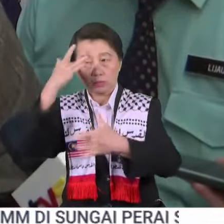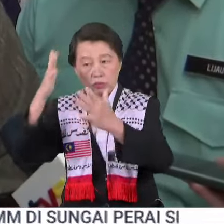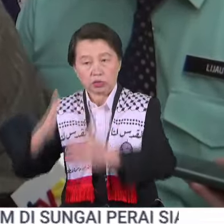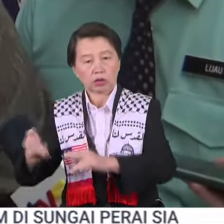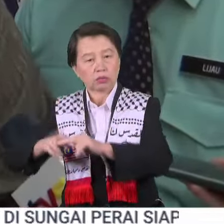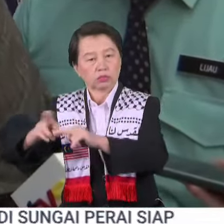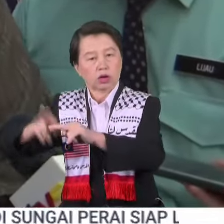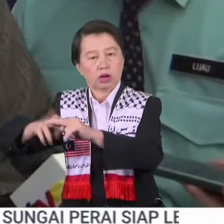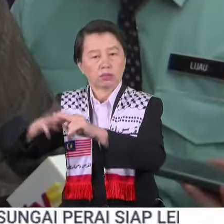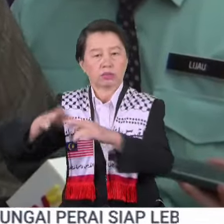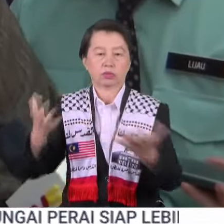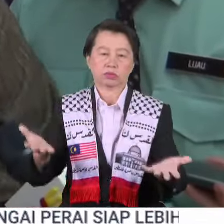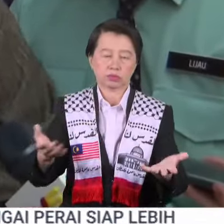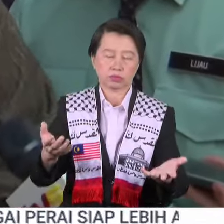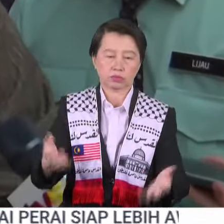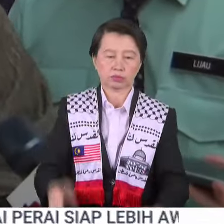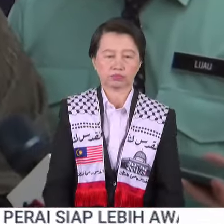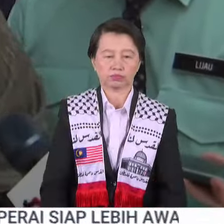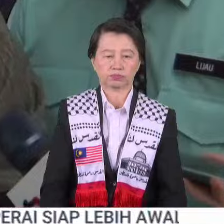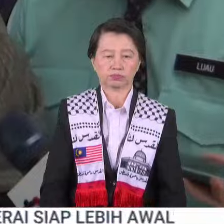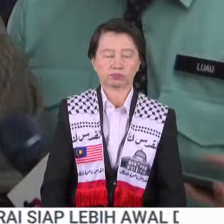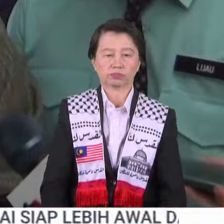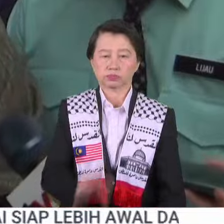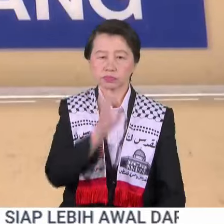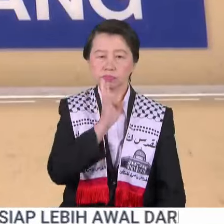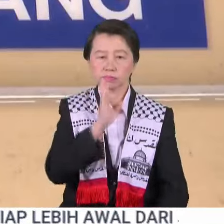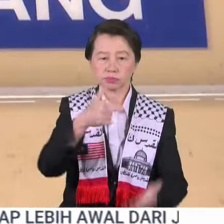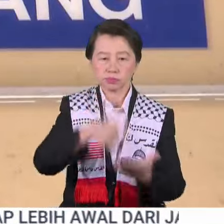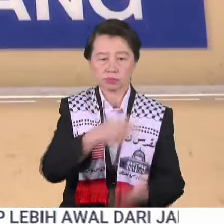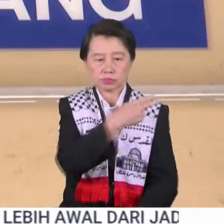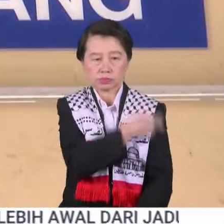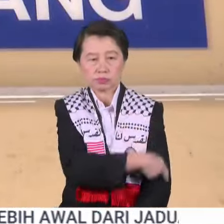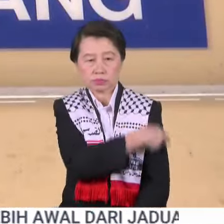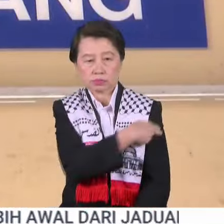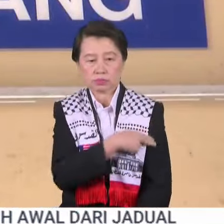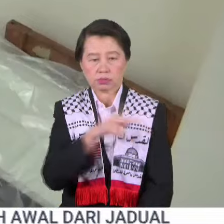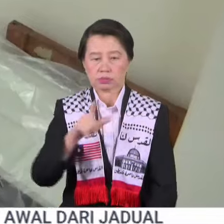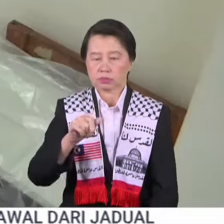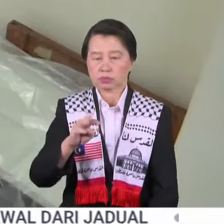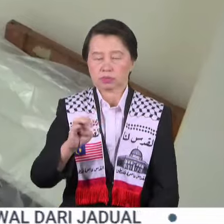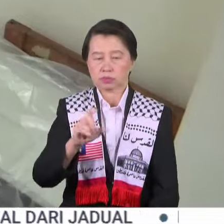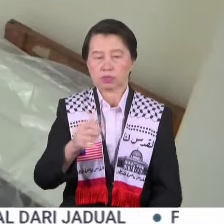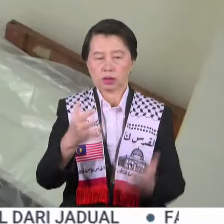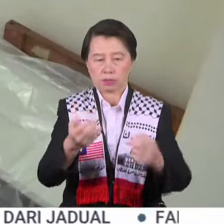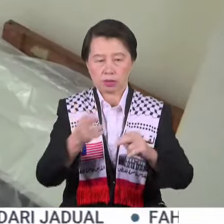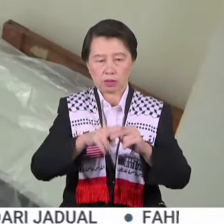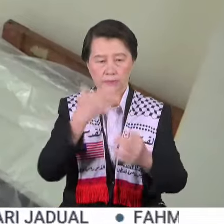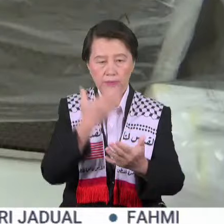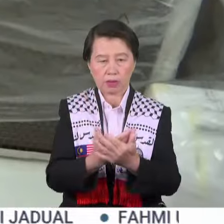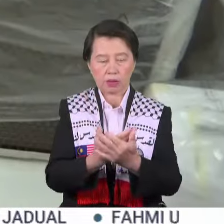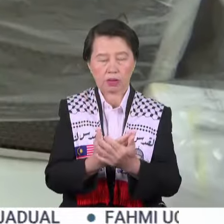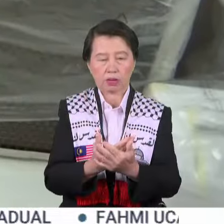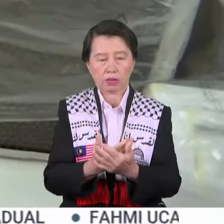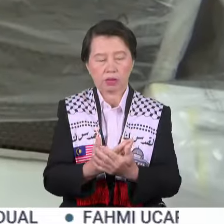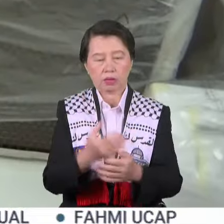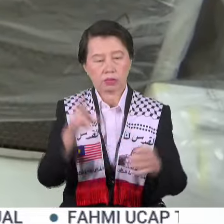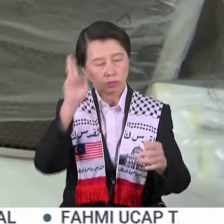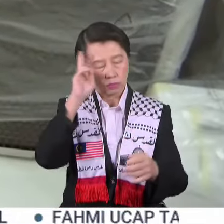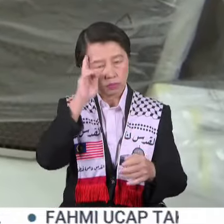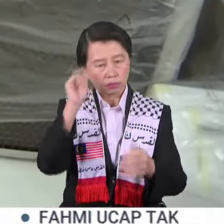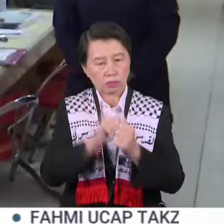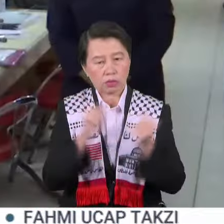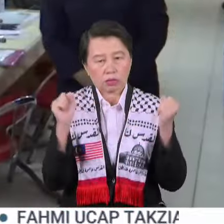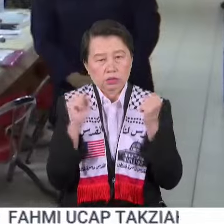dengan workload yang kita ada selain itu katanya Hospital Limbang turut memerlukan penambahbaikan bukan klinikal seperti